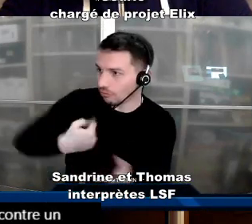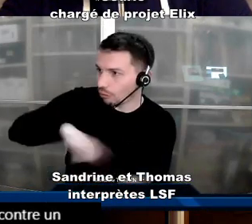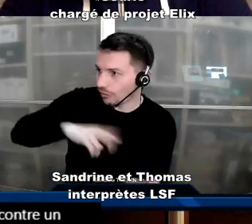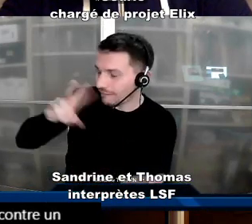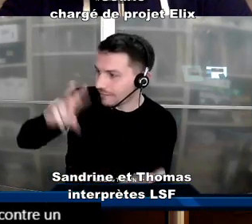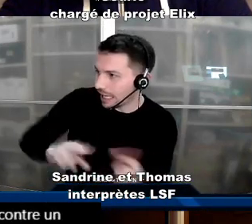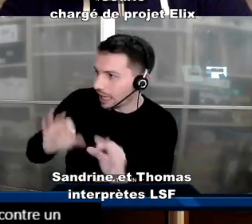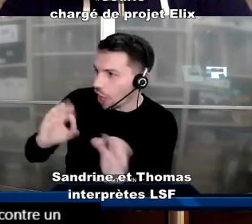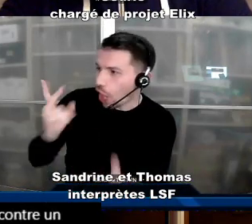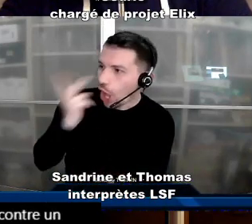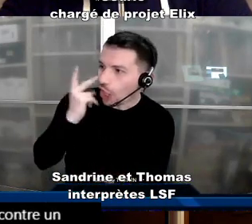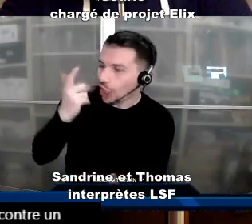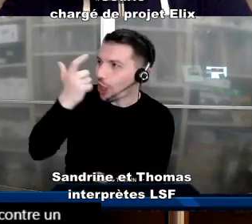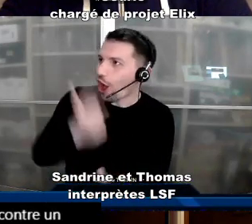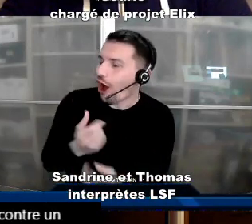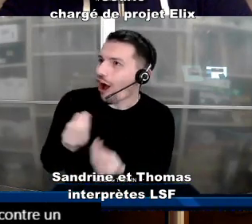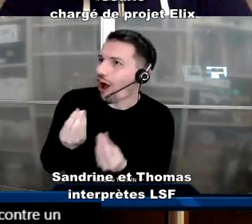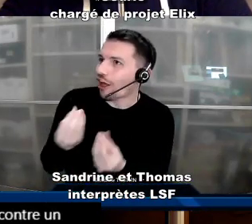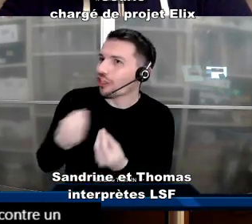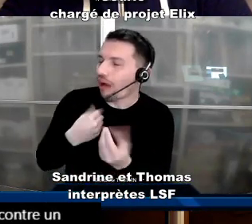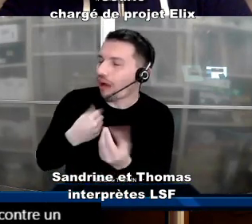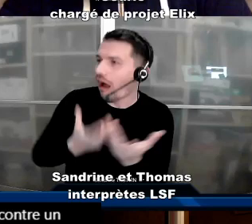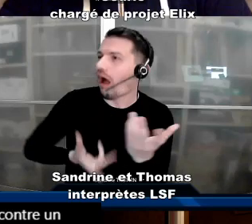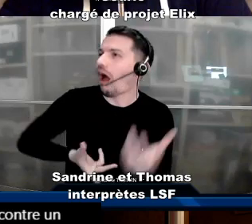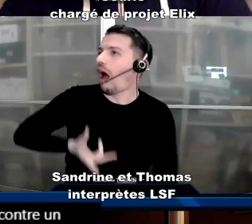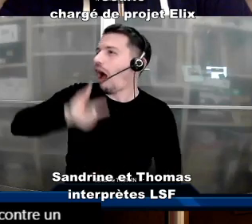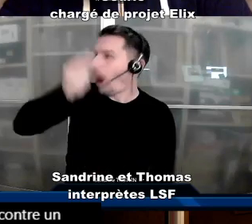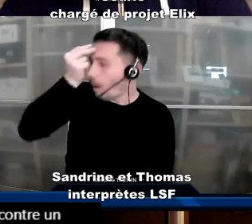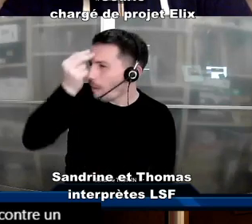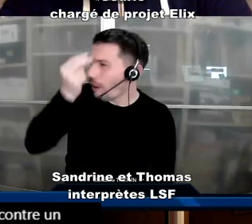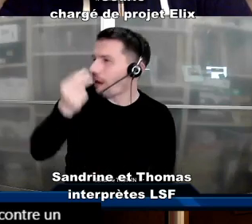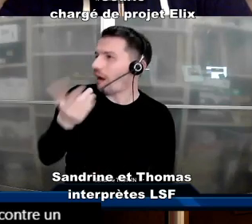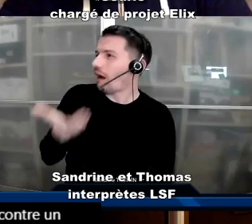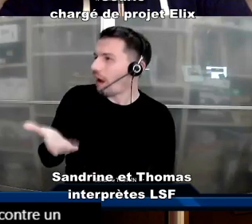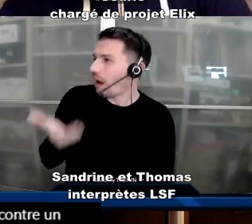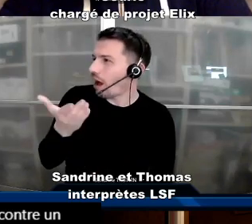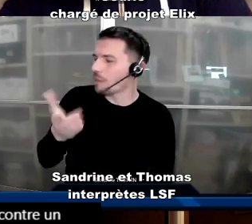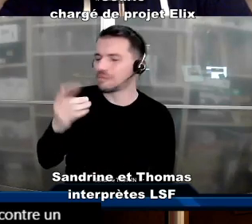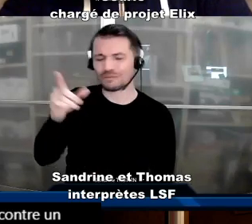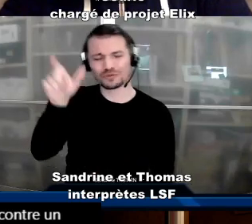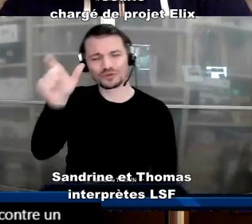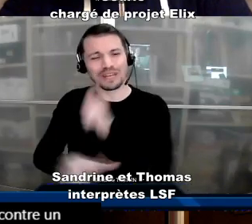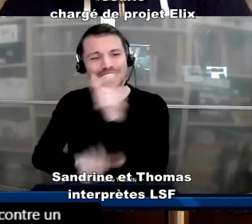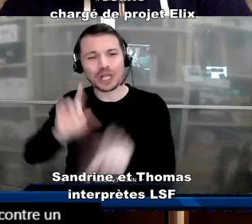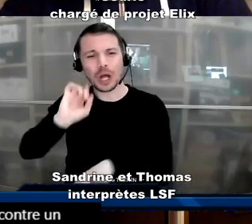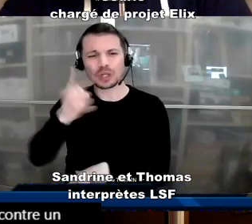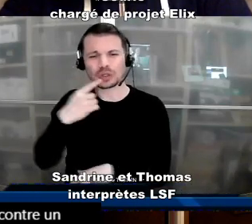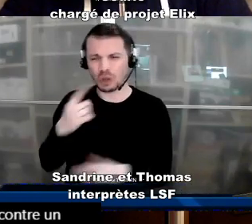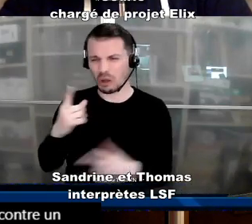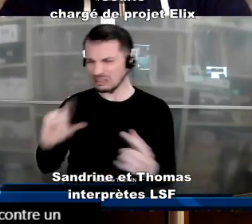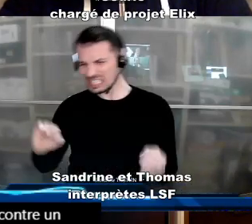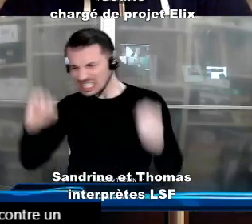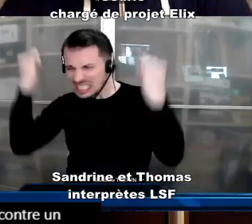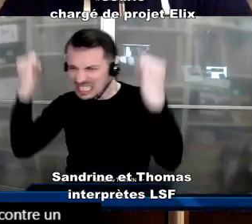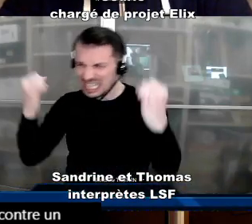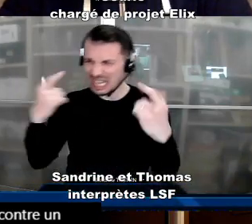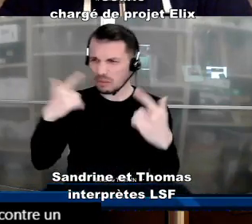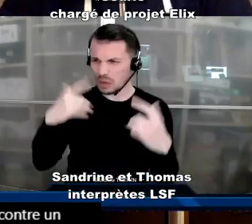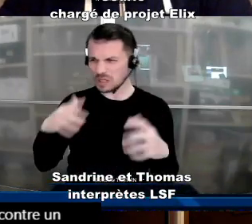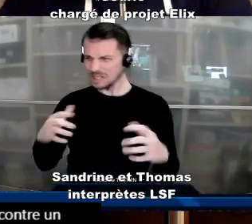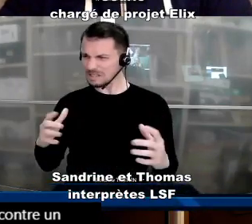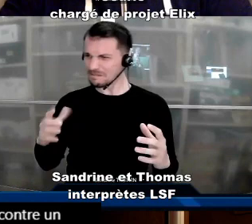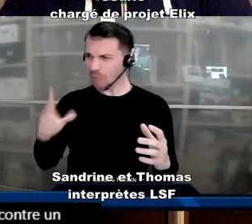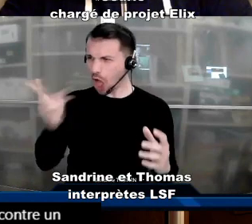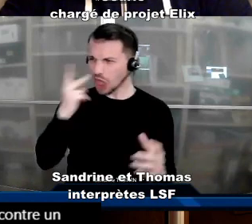aussi de mieux comprendre pourquoi il y a souvent des personnes sourdes qui sont un peu énervées, qui se crispent un peu quand il y a